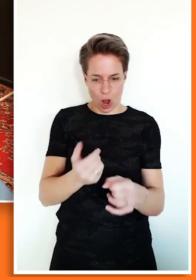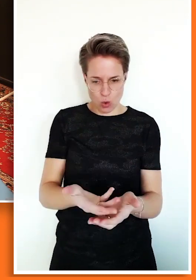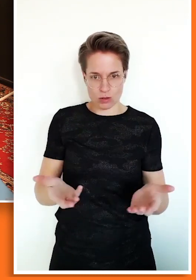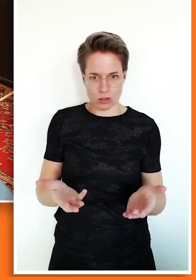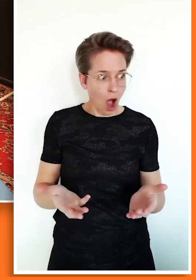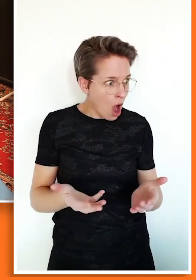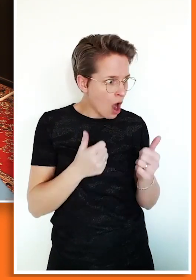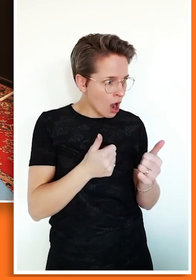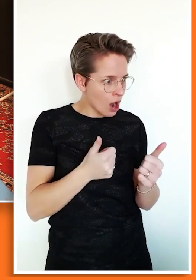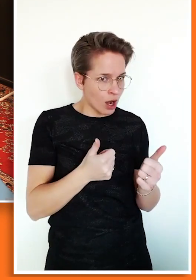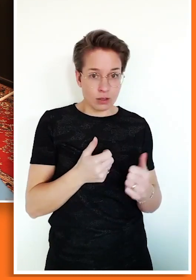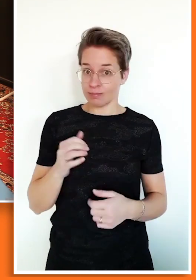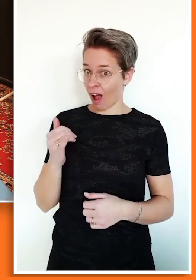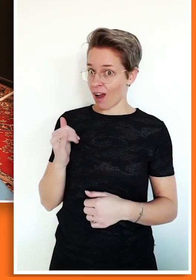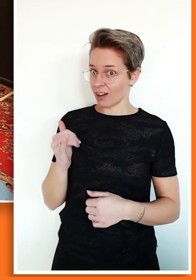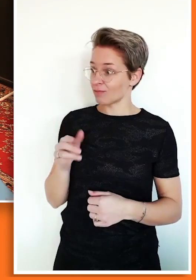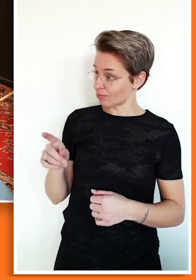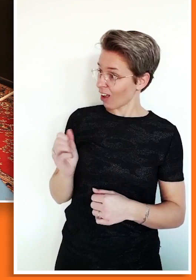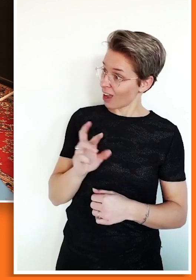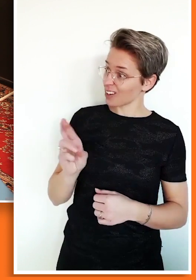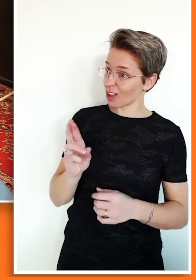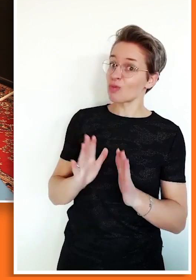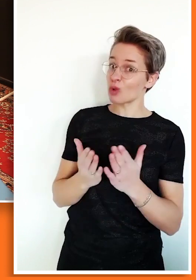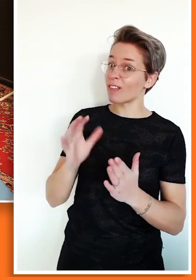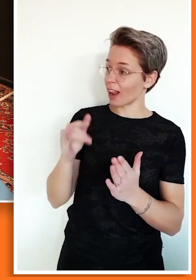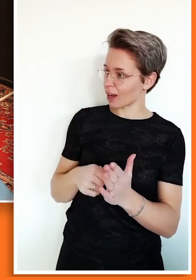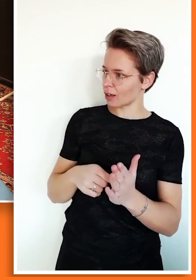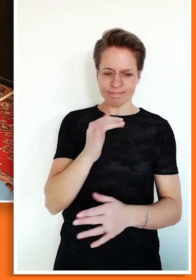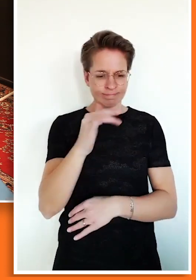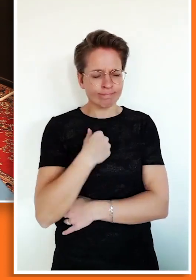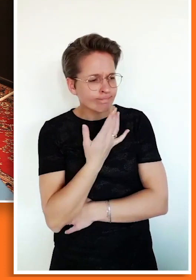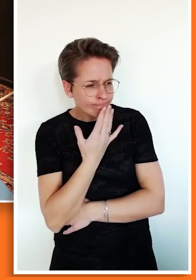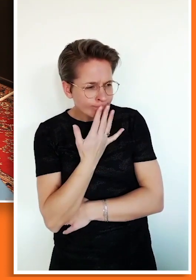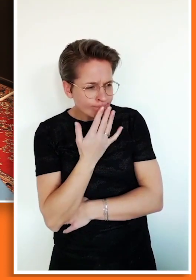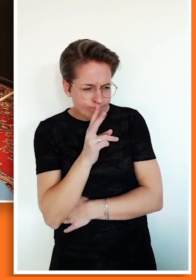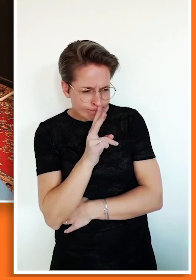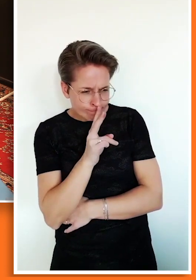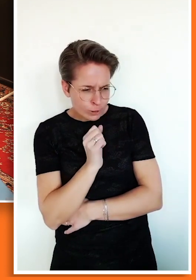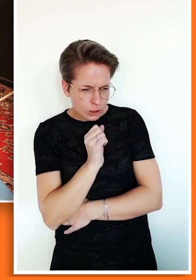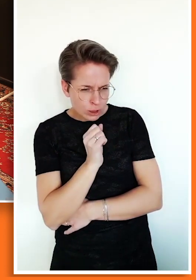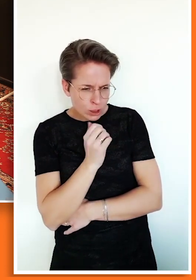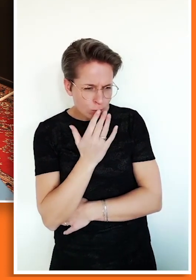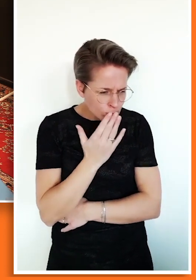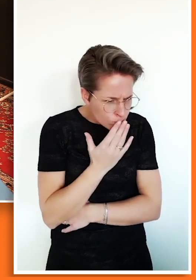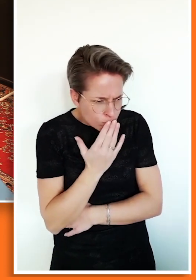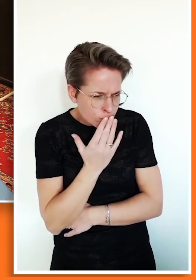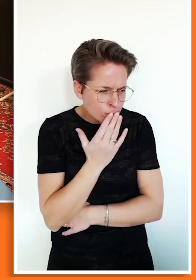gek. Ja, ja. En, als jij nou raadt welk boek het is. Ja, dat ga ik doen. Dus even kijken. Leuk. Oké.